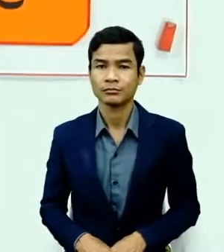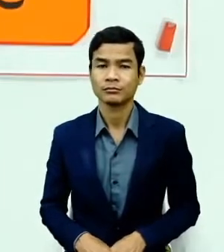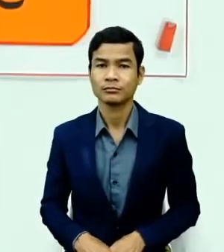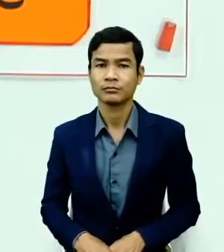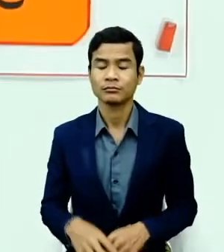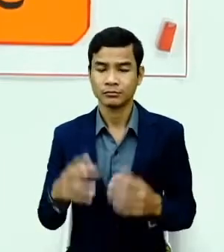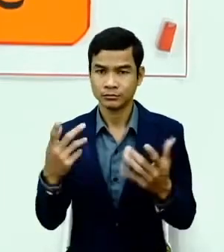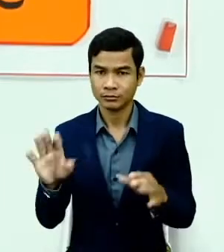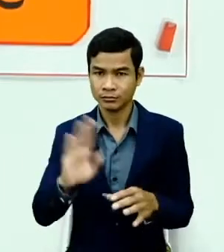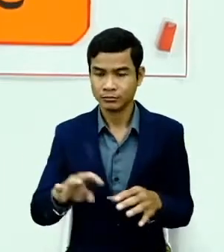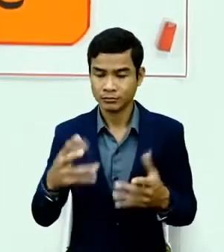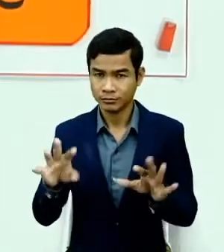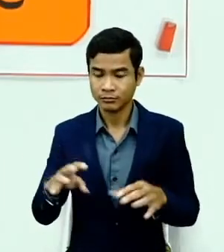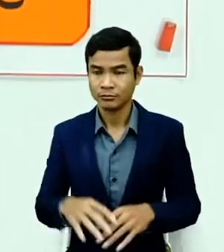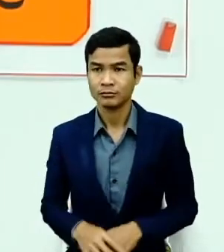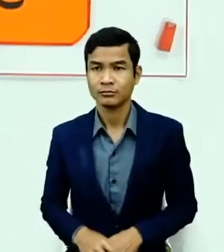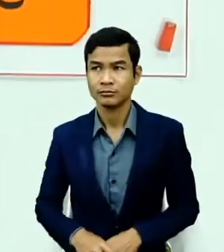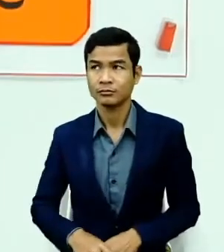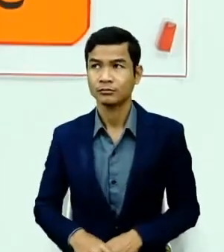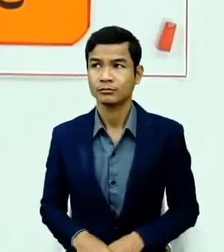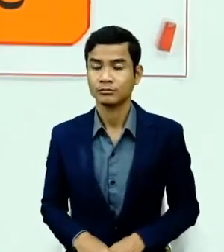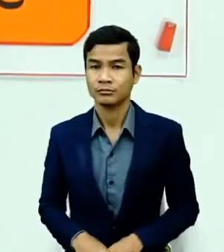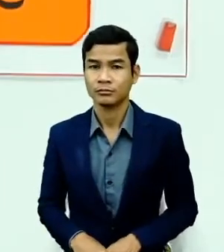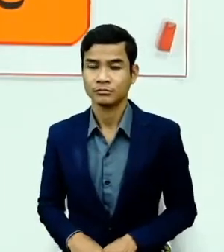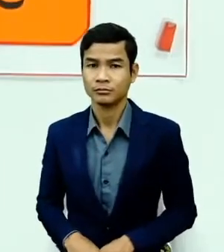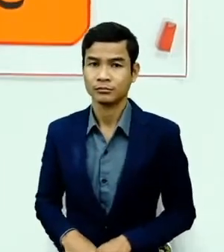រួចរាល់ហើយឬនៅកូន